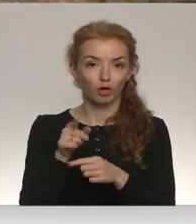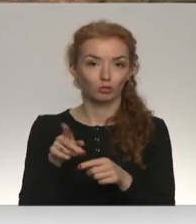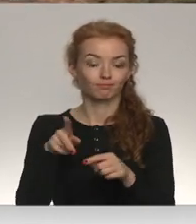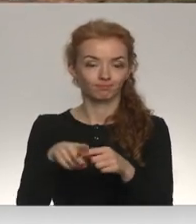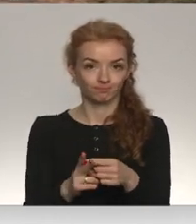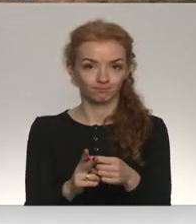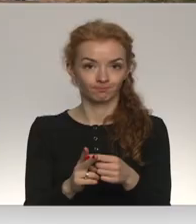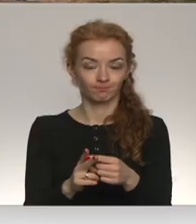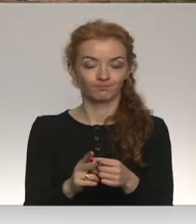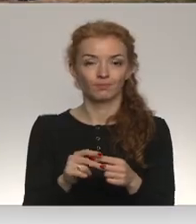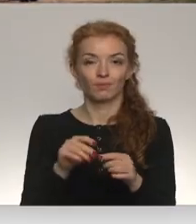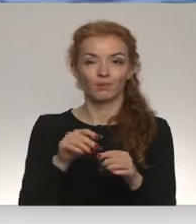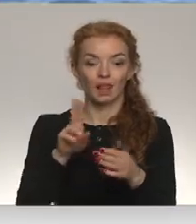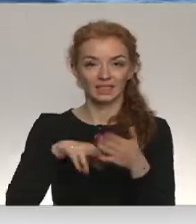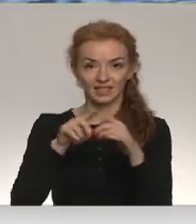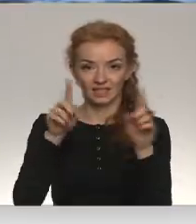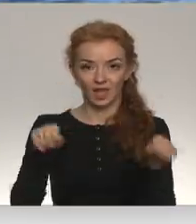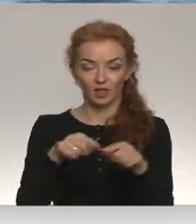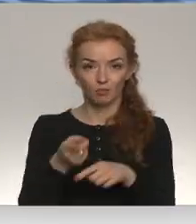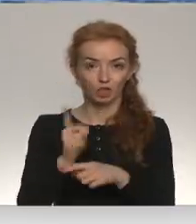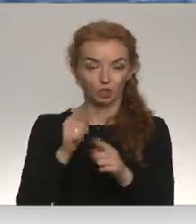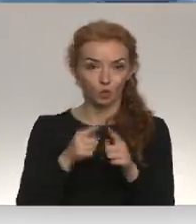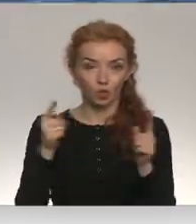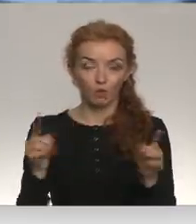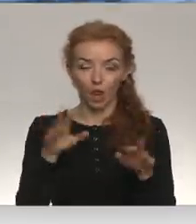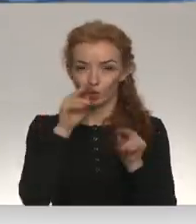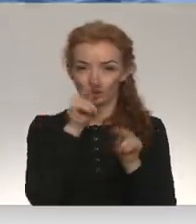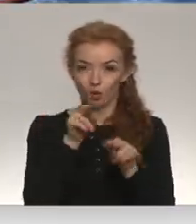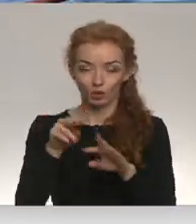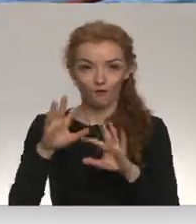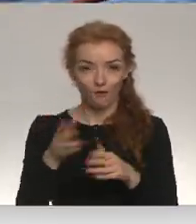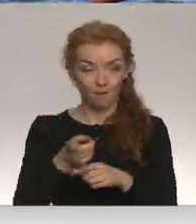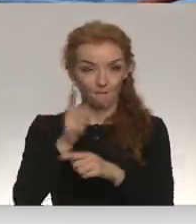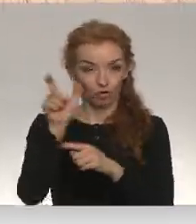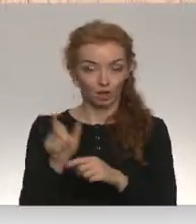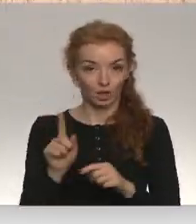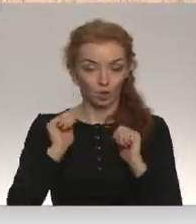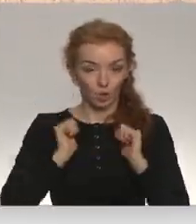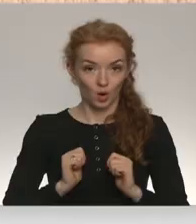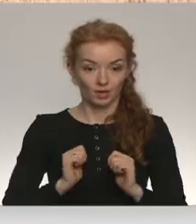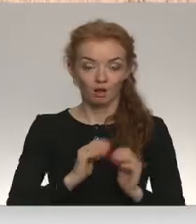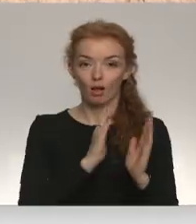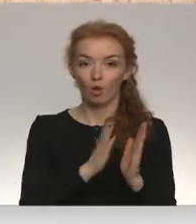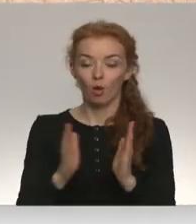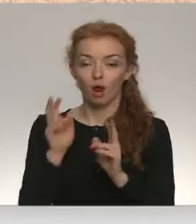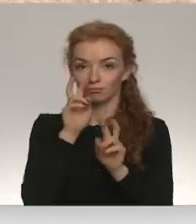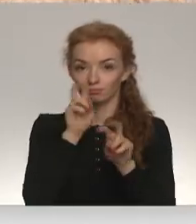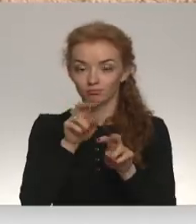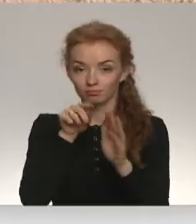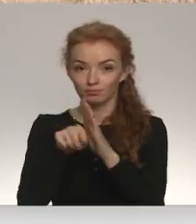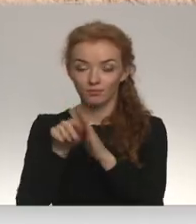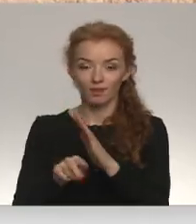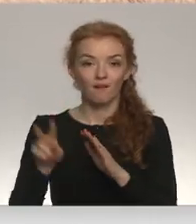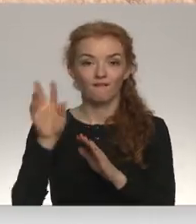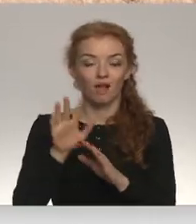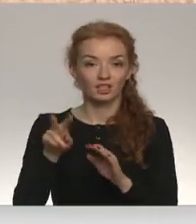tā pašā licencētās makšķerēšanas posmā. Lai uzraudzītu vai makšķernieki ievērojuši visus noteikumus, regulārās pārbaudēs dodas gan valsts